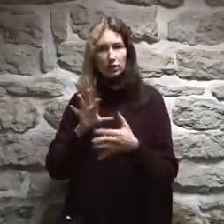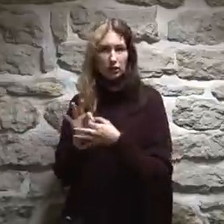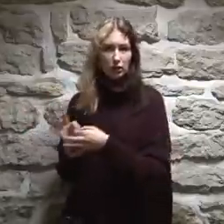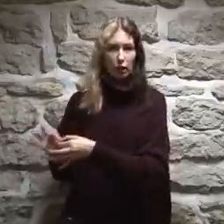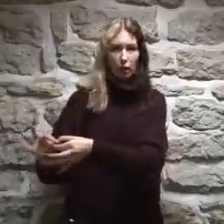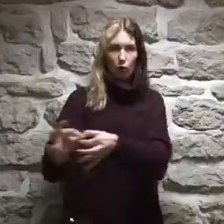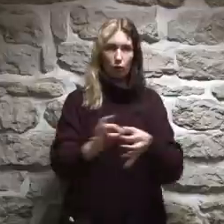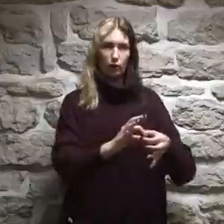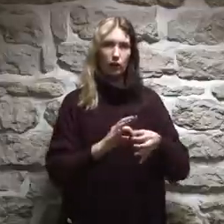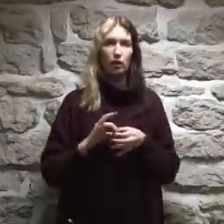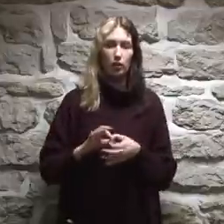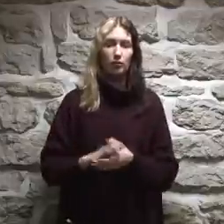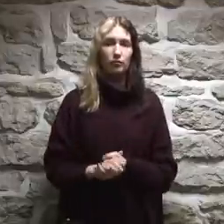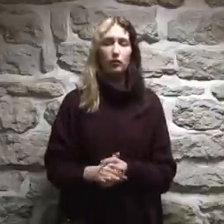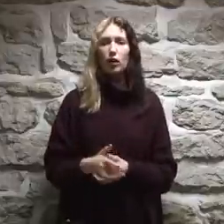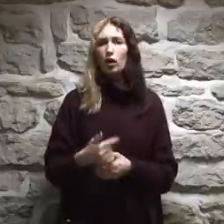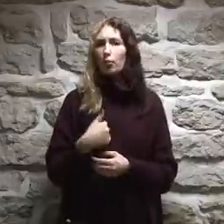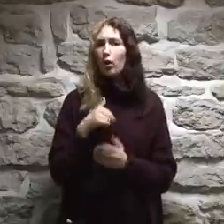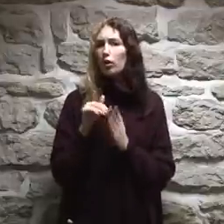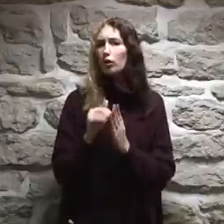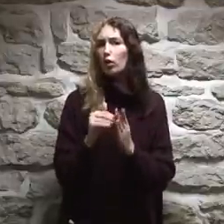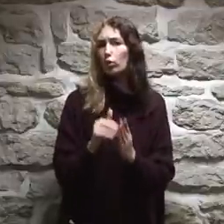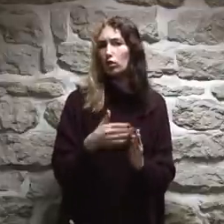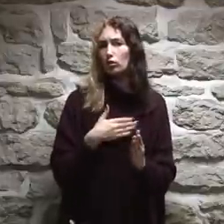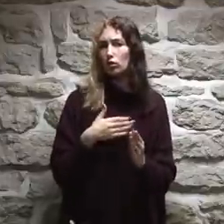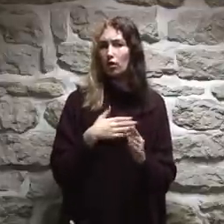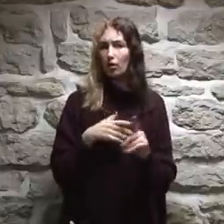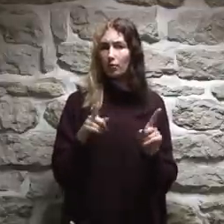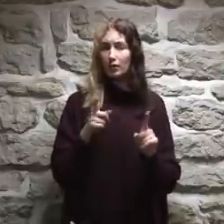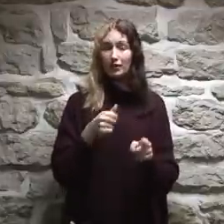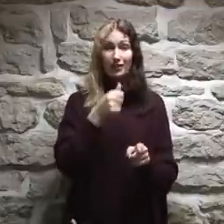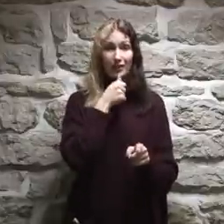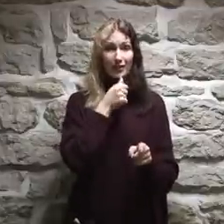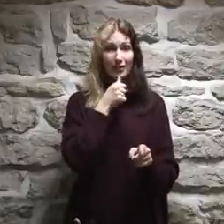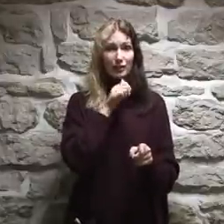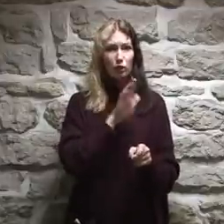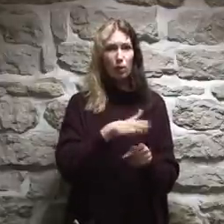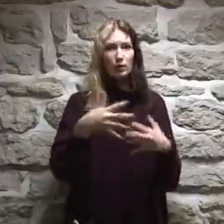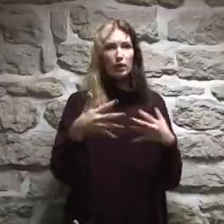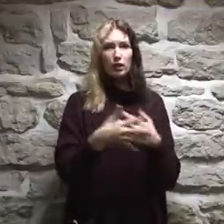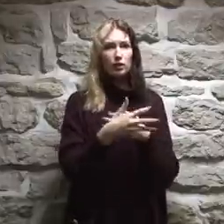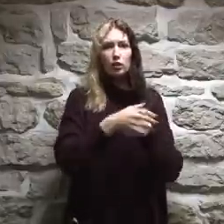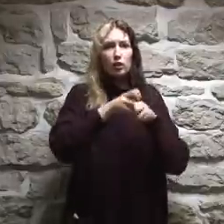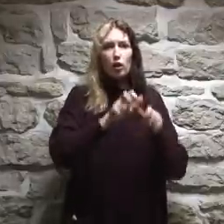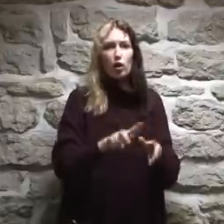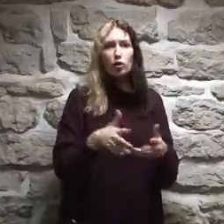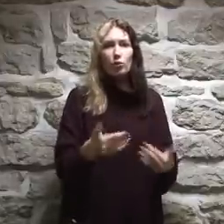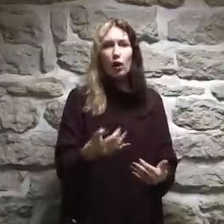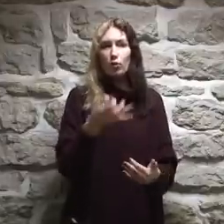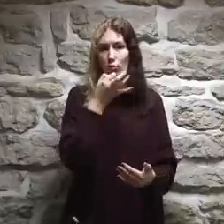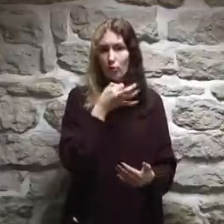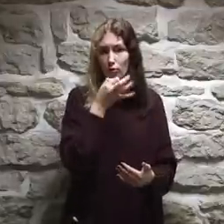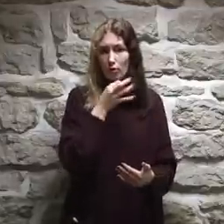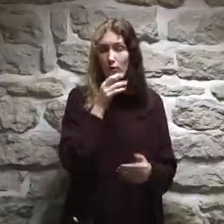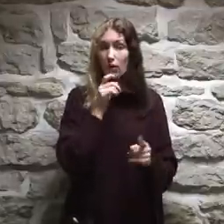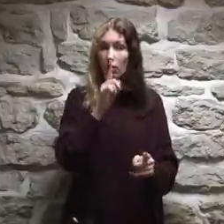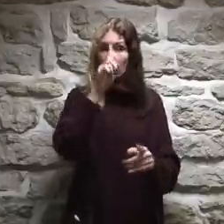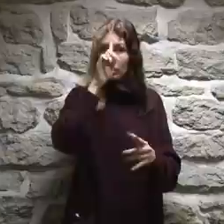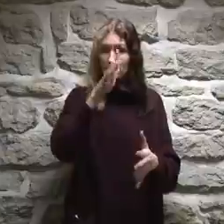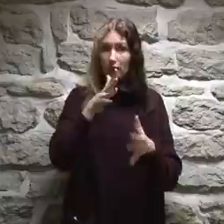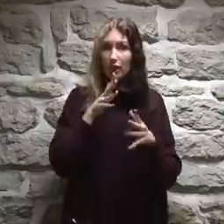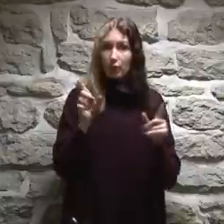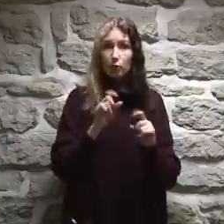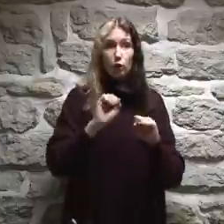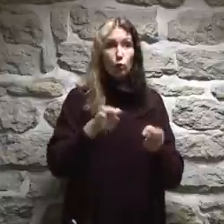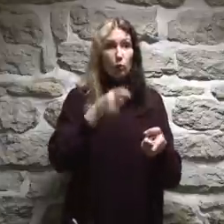teist pidi. Ja mida ma tahan rõhutada on see, et Eestile otses sõjalist ohtu hetkel ei ole, aga selge on see, et kui